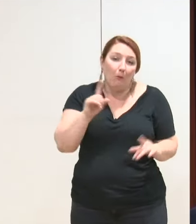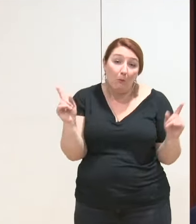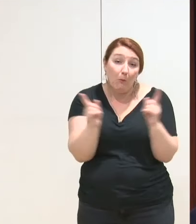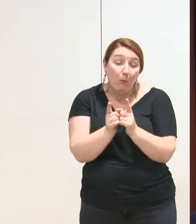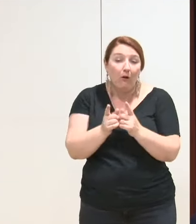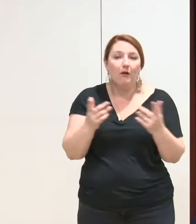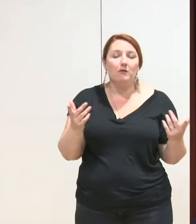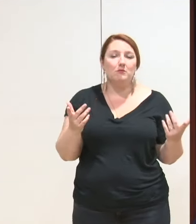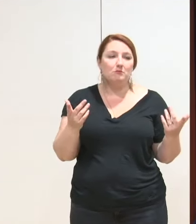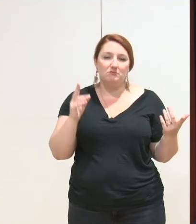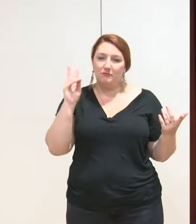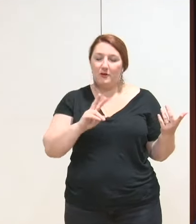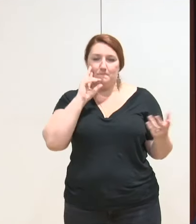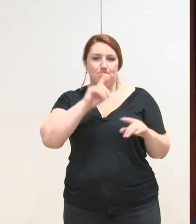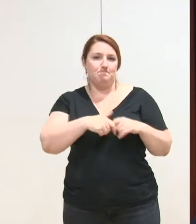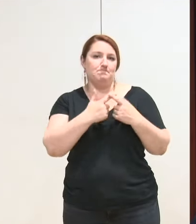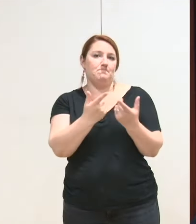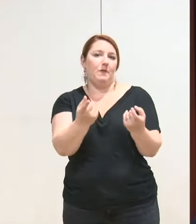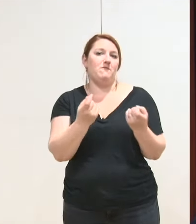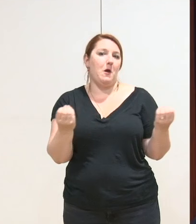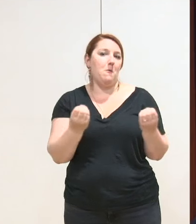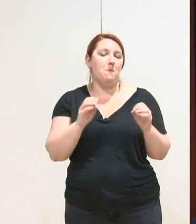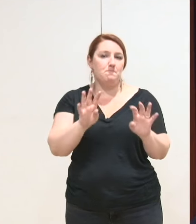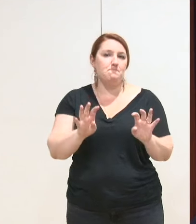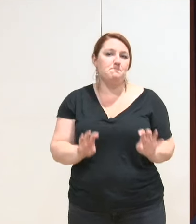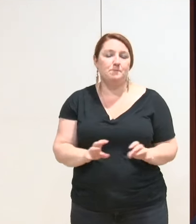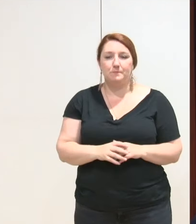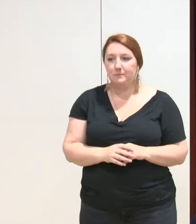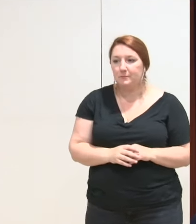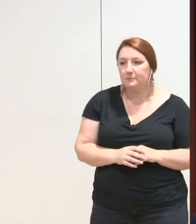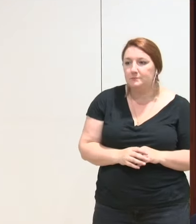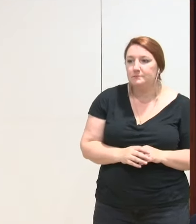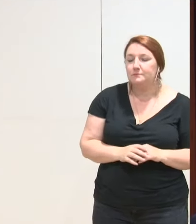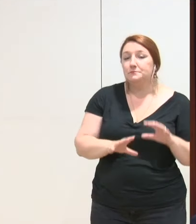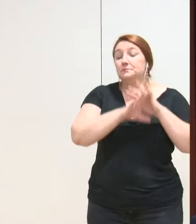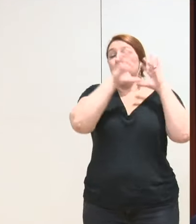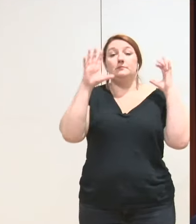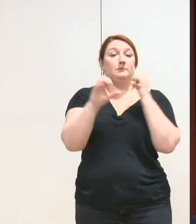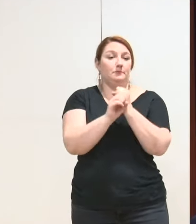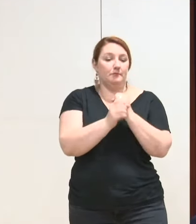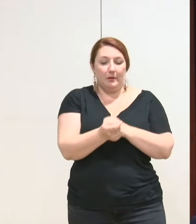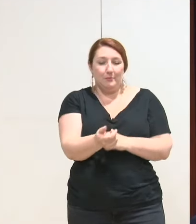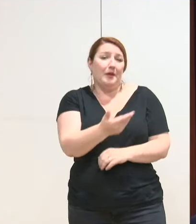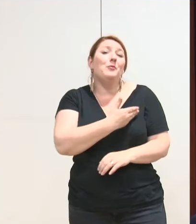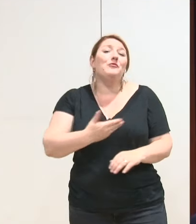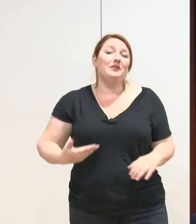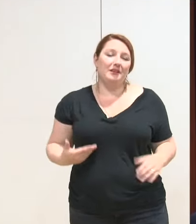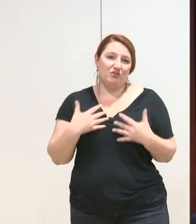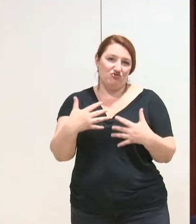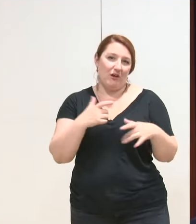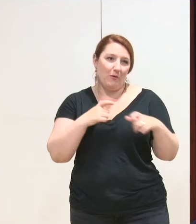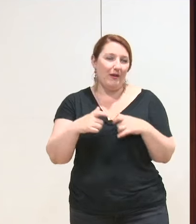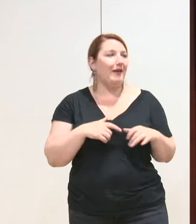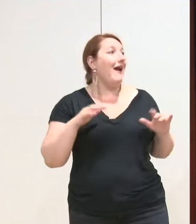y a donc là une question que nous n'arrivons pas à nous expliquer tout ceci et j'en terminerai bientôt mes chers collègues